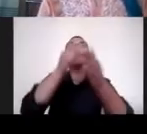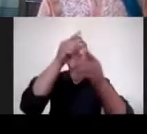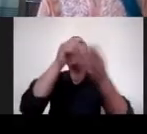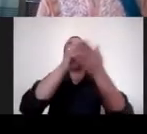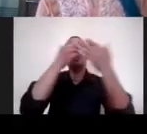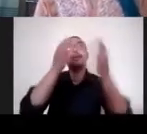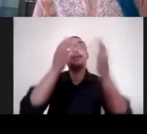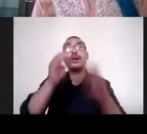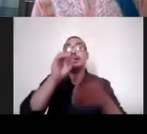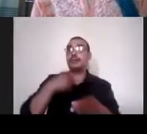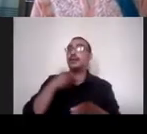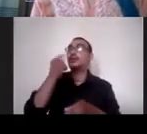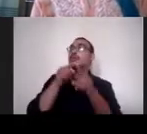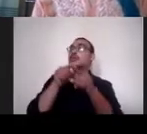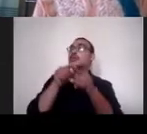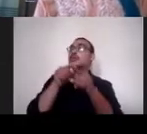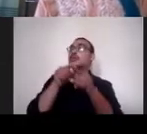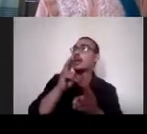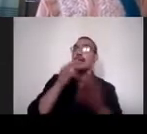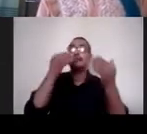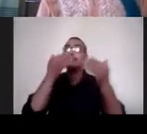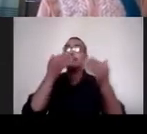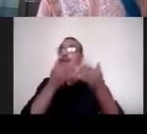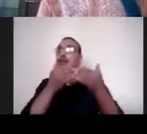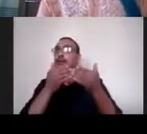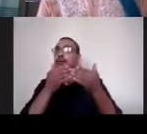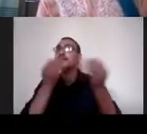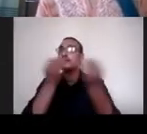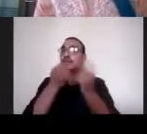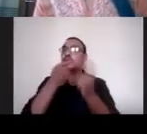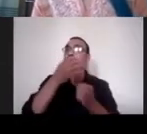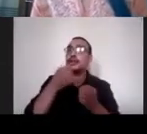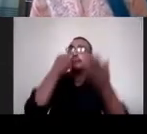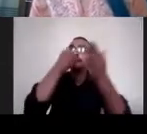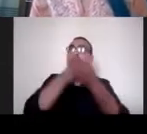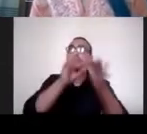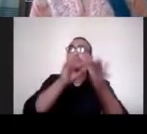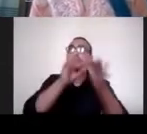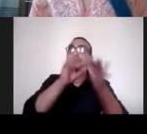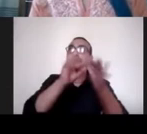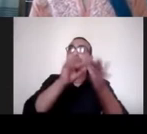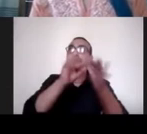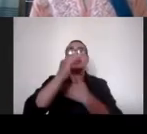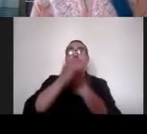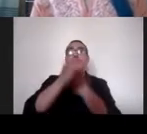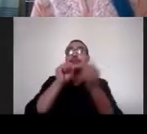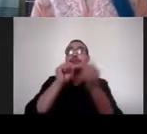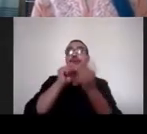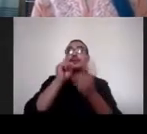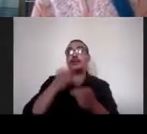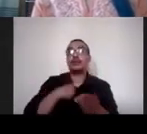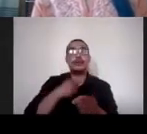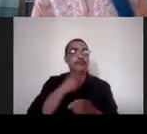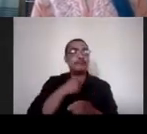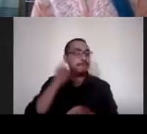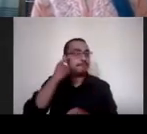बोल्दैछु कोसँग भेट्दैछु गर्नको लागि पुऱ्याउन गएको हो कि साँच्चै नै सजिलो बनाउनलाई पुऱ्याउन गएको त्यो हामी फिल गर्न सक्छौँ होइन